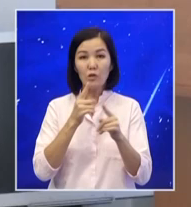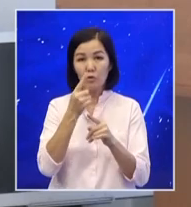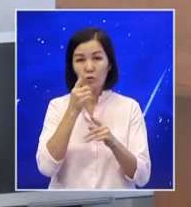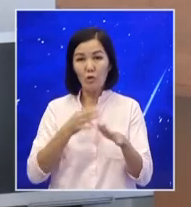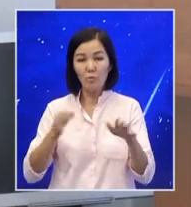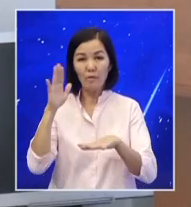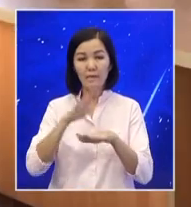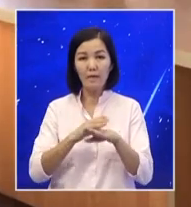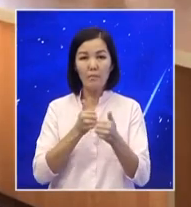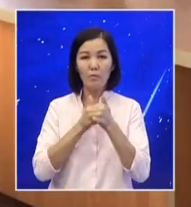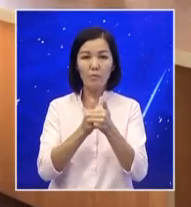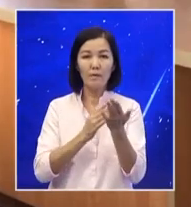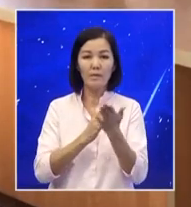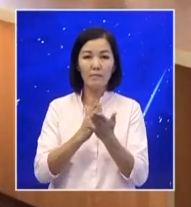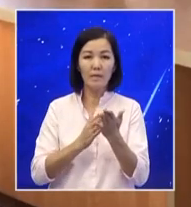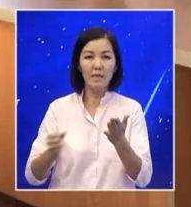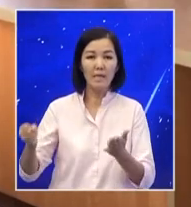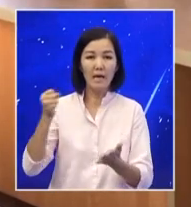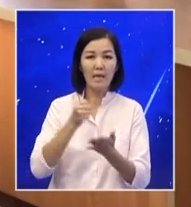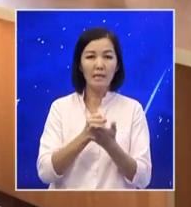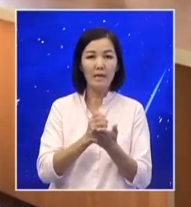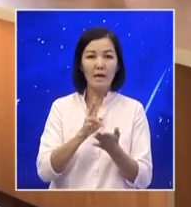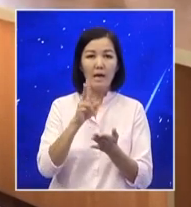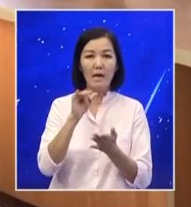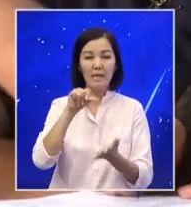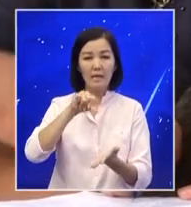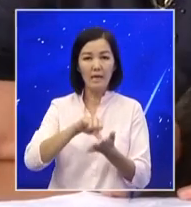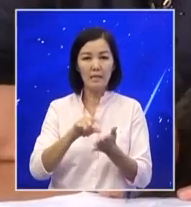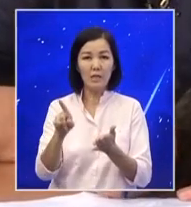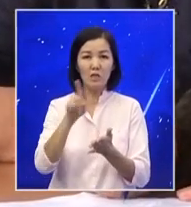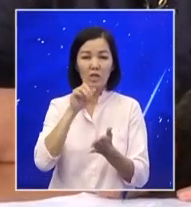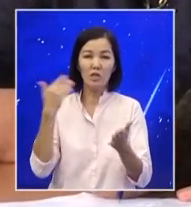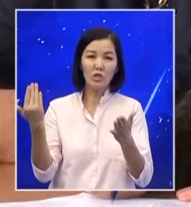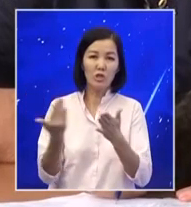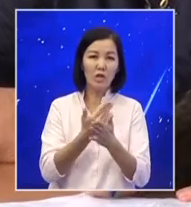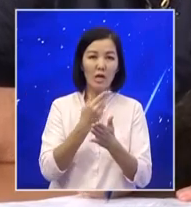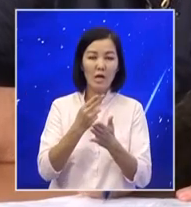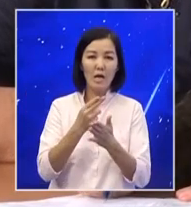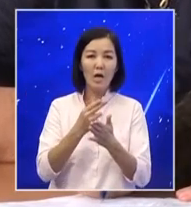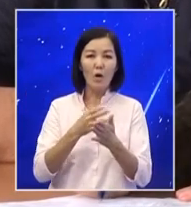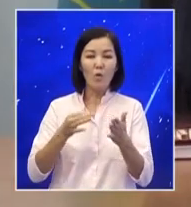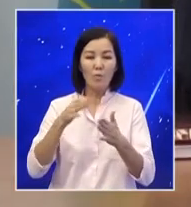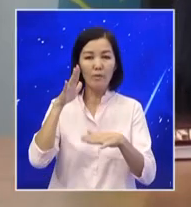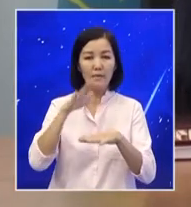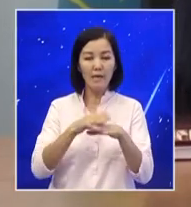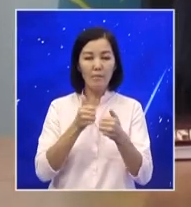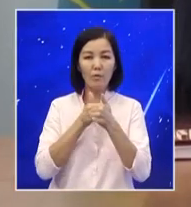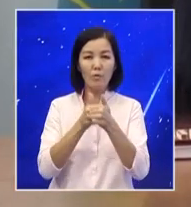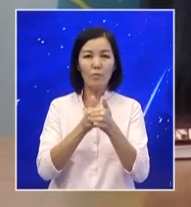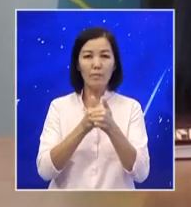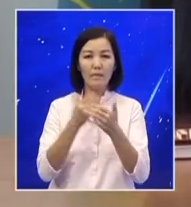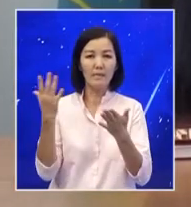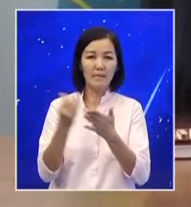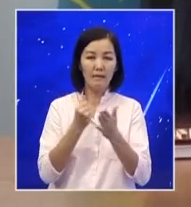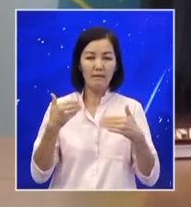облыс әкімі орынбасары қызметіне тағайындалған Рустам Әли де қатысты. Жас жаңа басшыға үлкендер батасын беріп, қызметіне сәттілік